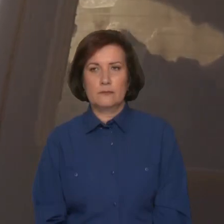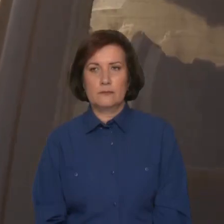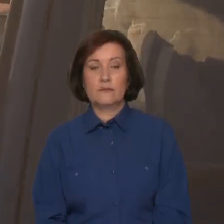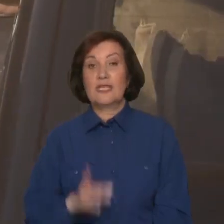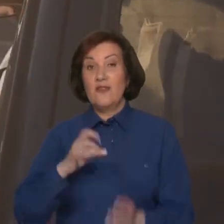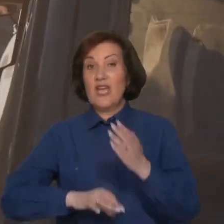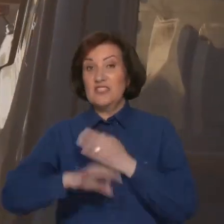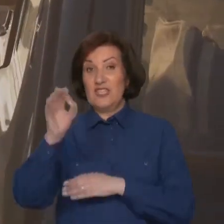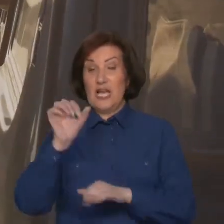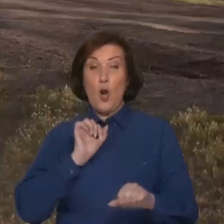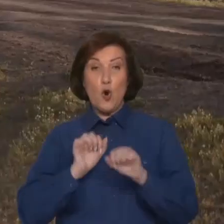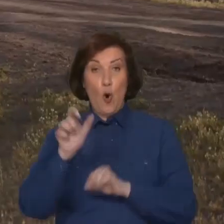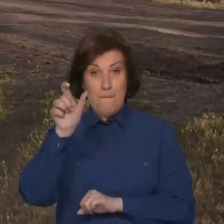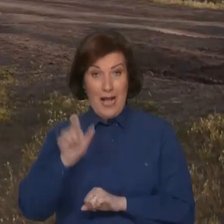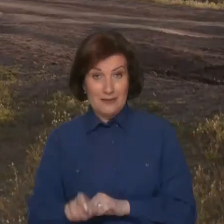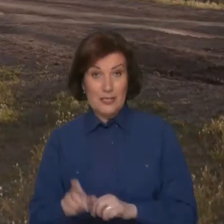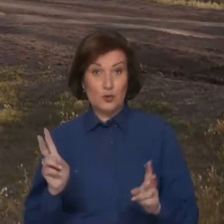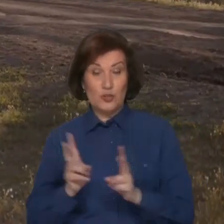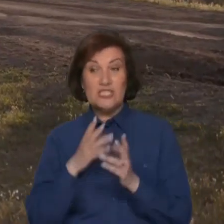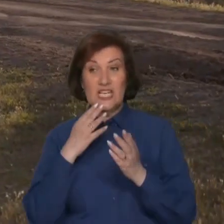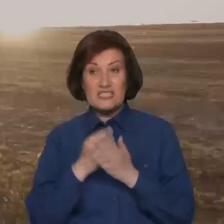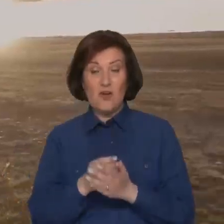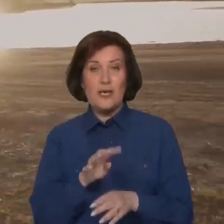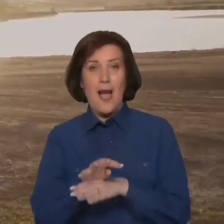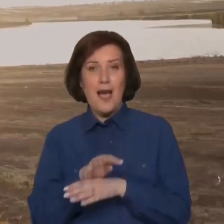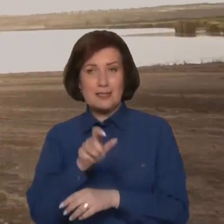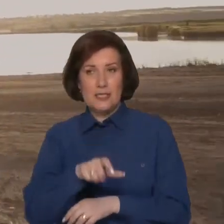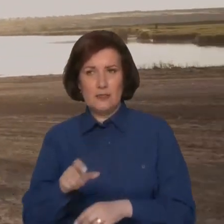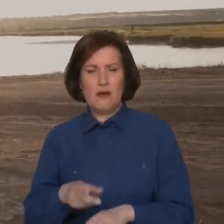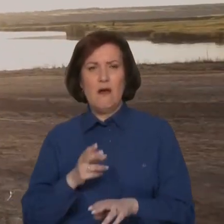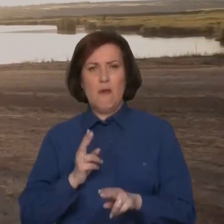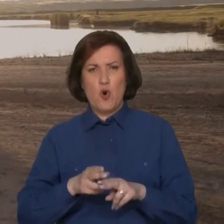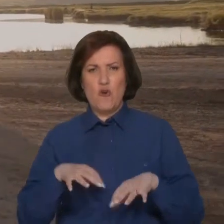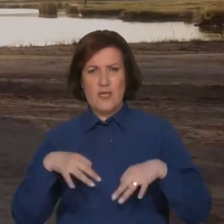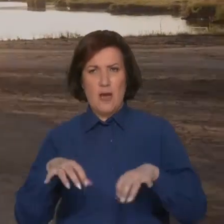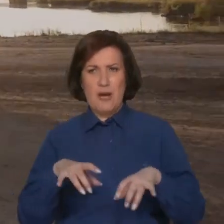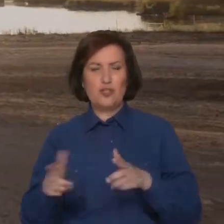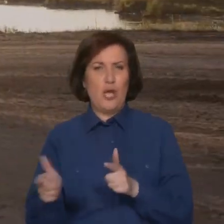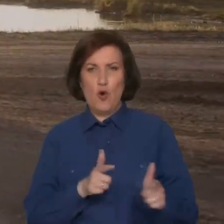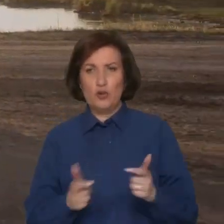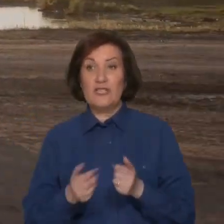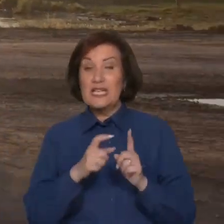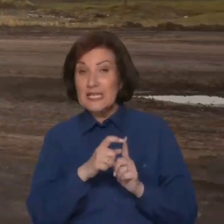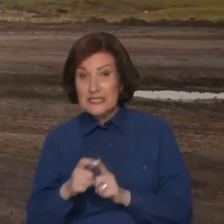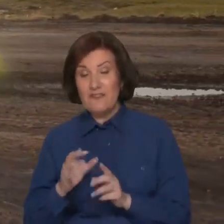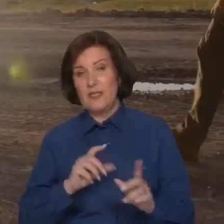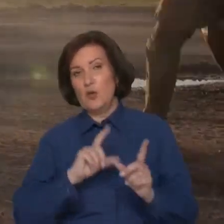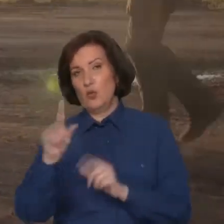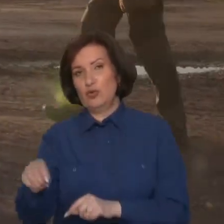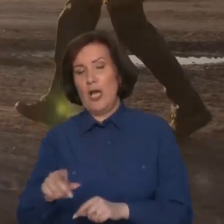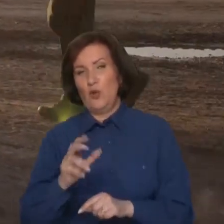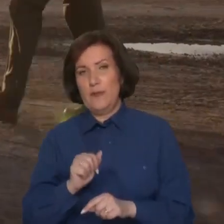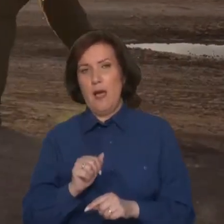На світанку командир з позивним «Кажан» зустрічає своїх артилеристів. Броньована машина вже готова. Кілька слів і бійці рушають